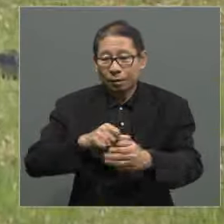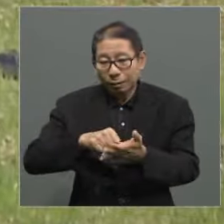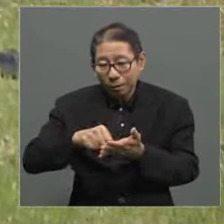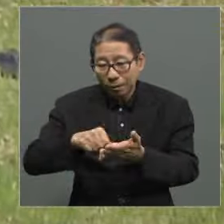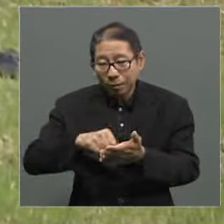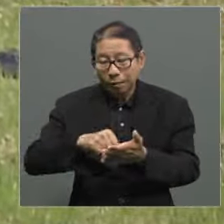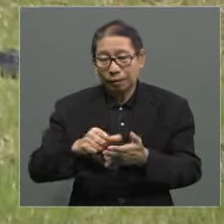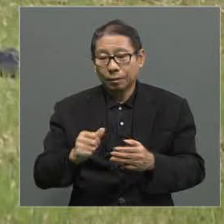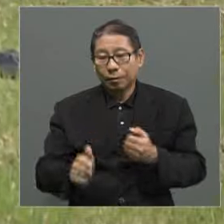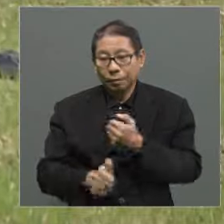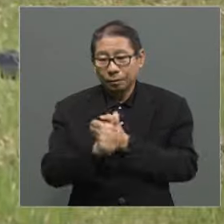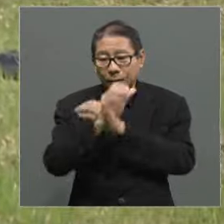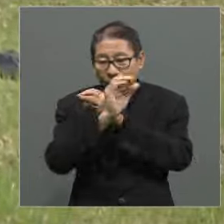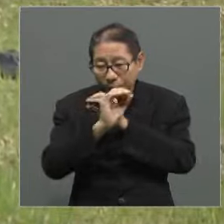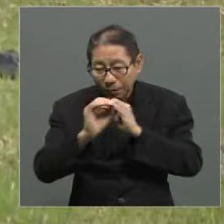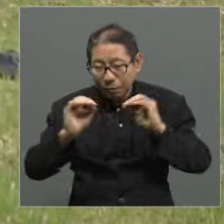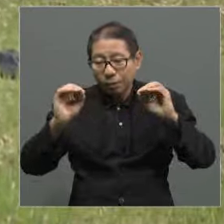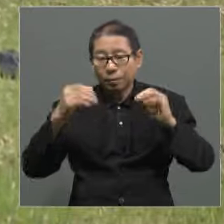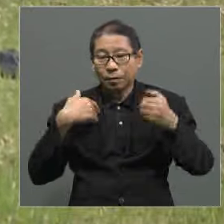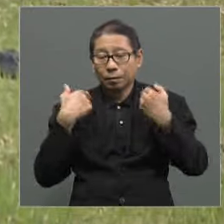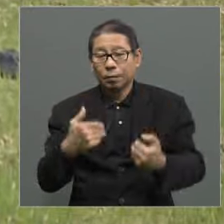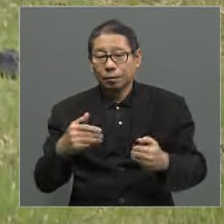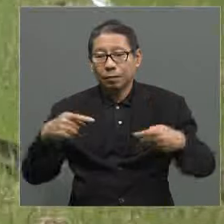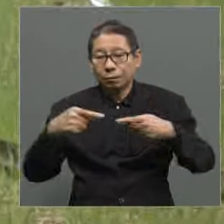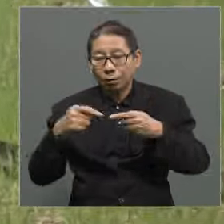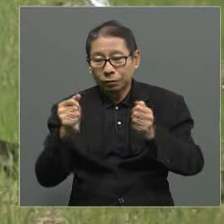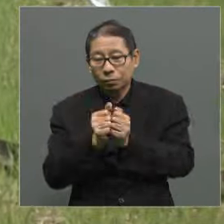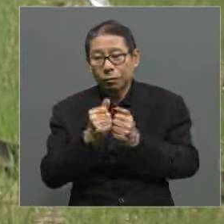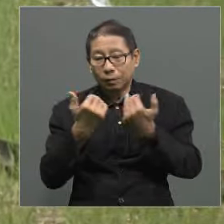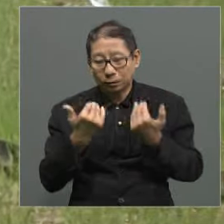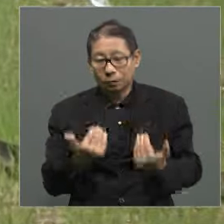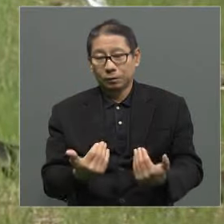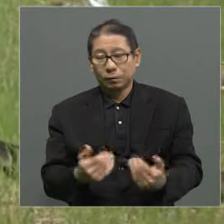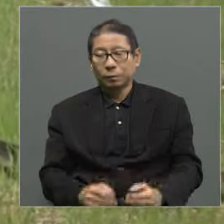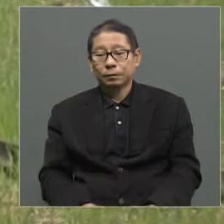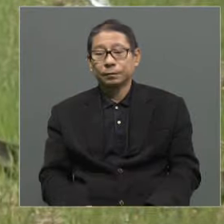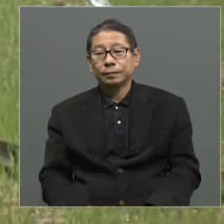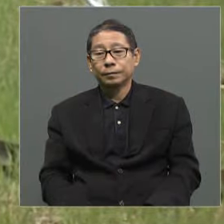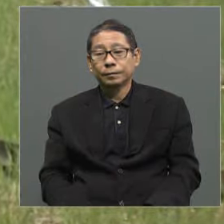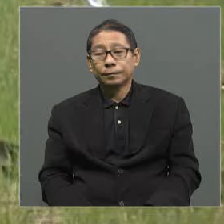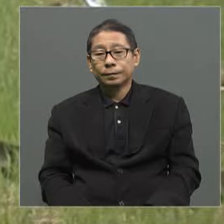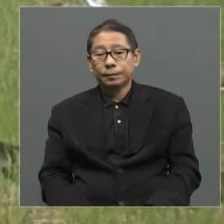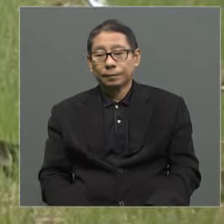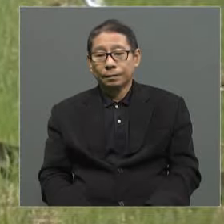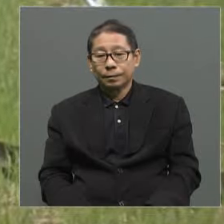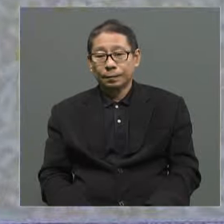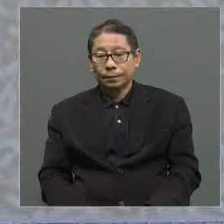เกิดความปลอดภัยแล้วก็อัปเดตให้มันเหมาะสมกับสภาพการในปัจจุบันด้วยครับ